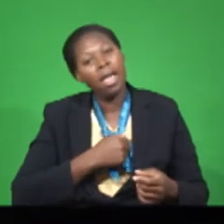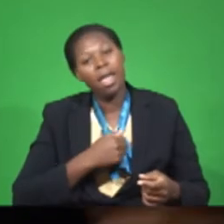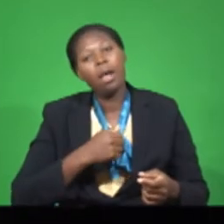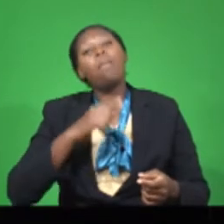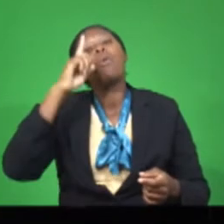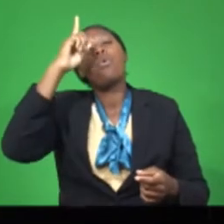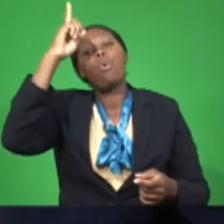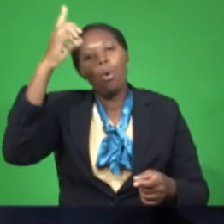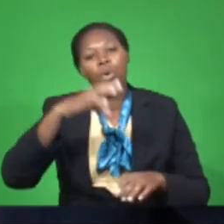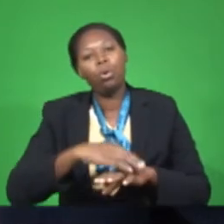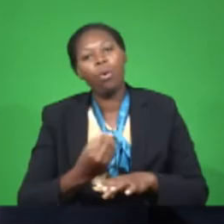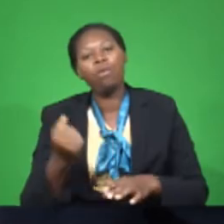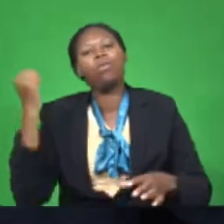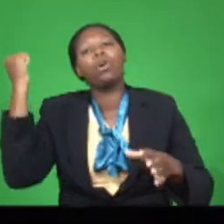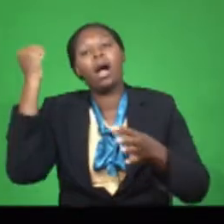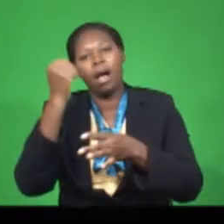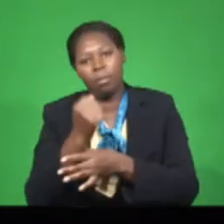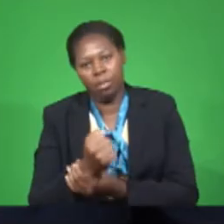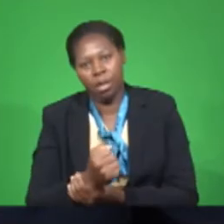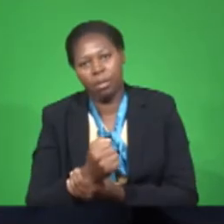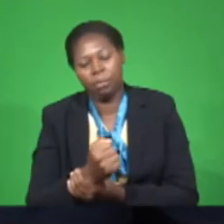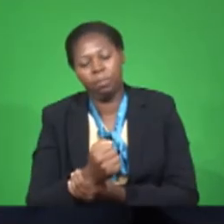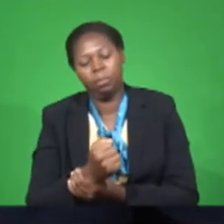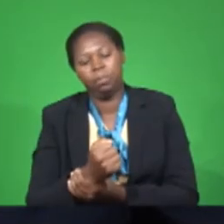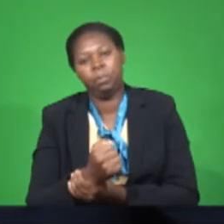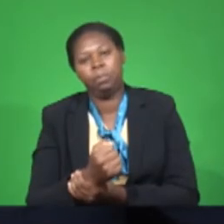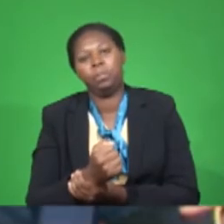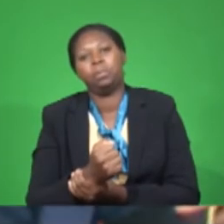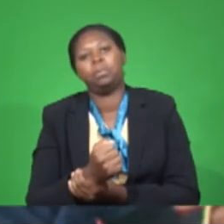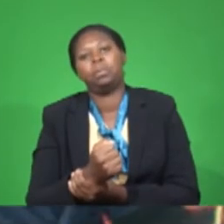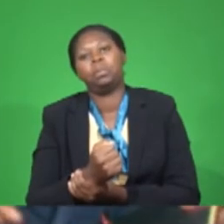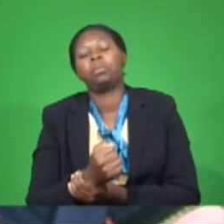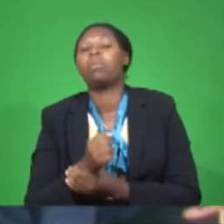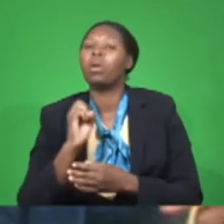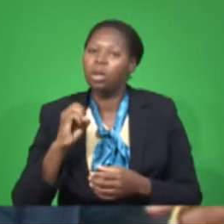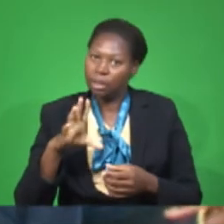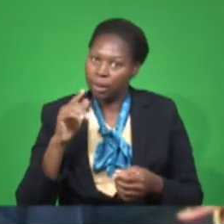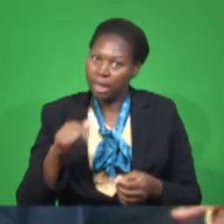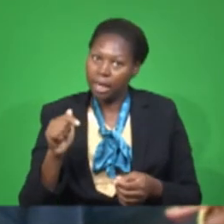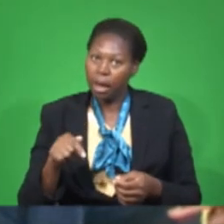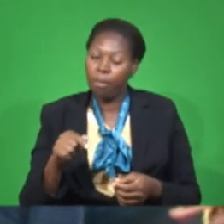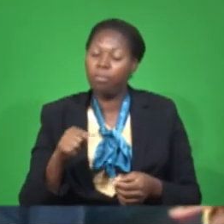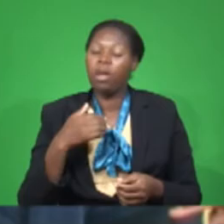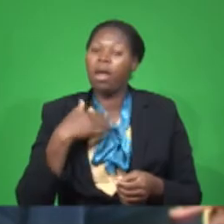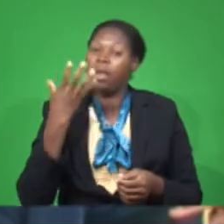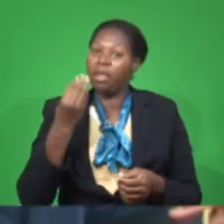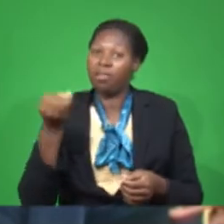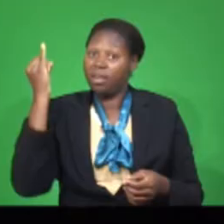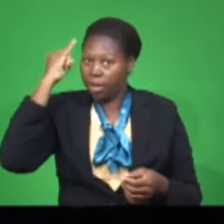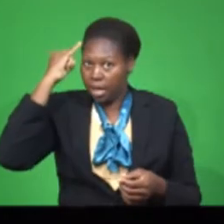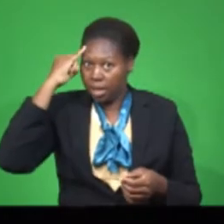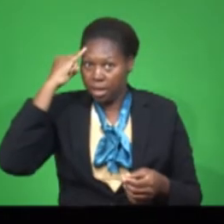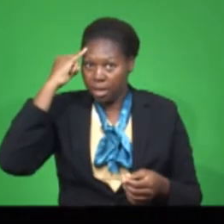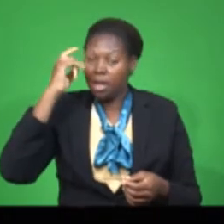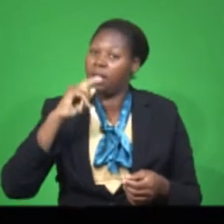Ndikukudzwa ndikukurumidza kufunga story because pfungwa ndikuita ndikuona kunge muda kuti sadzira ndeka nevanhu vasingaiti futi